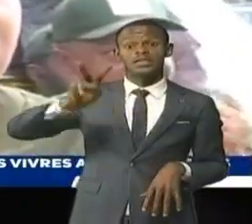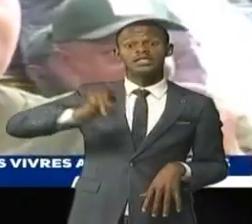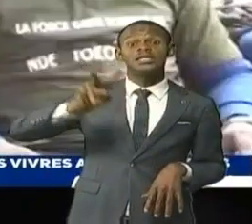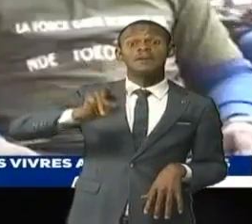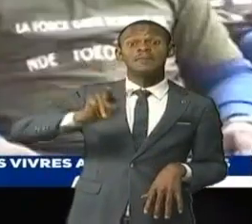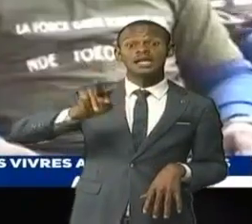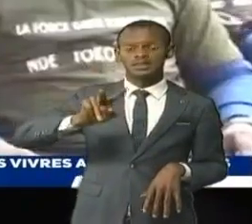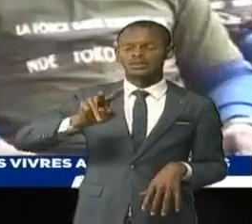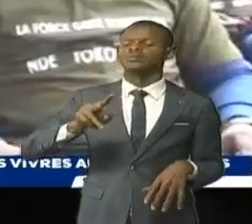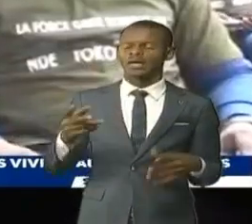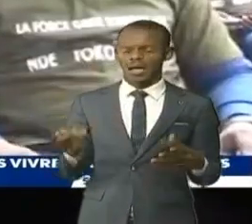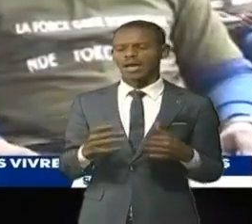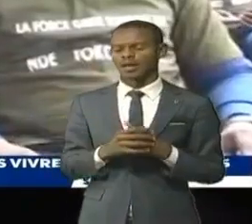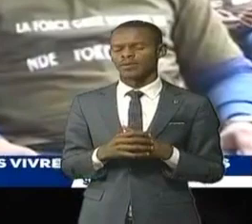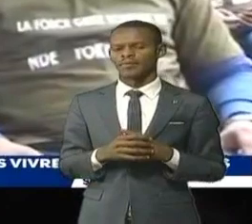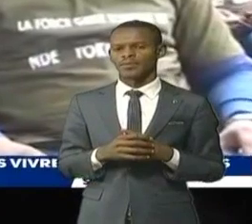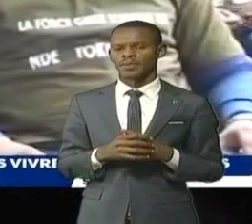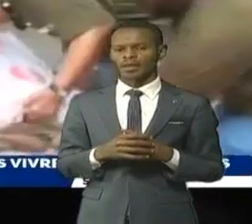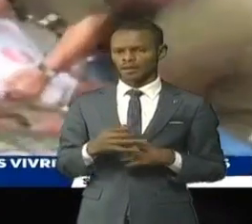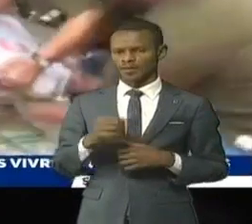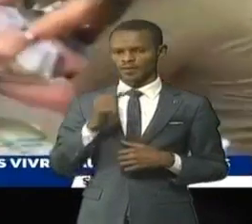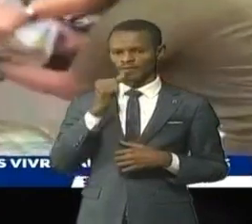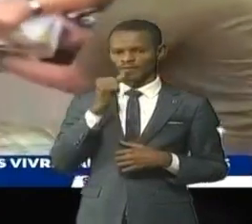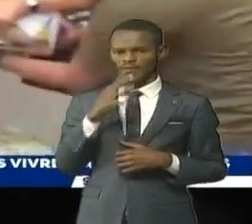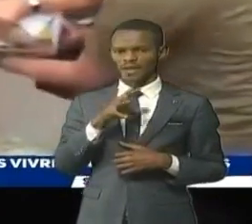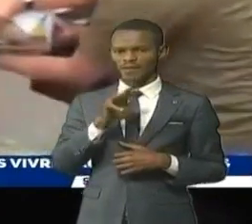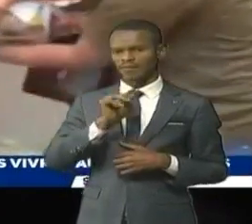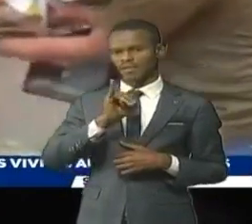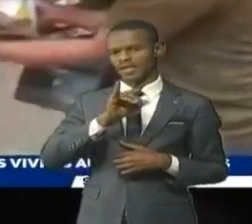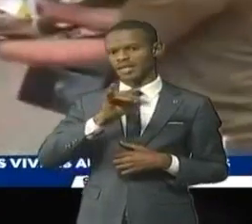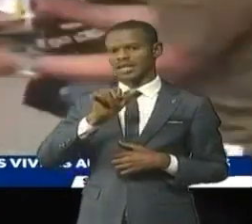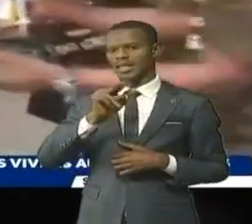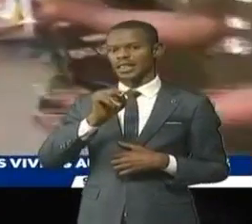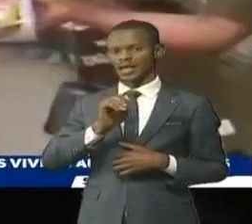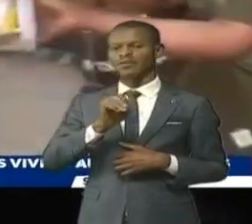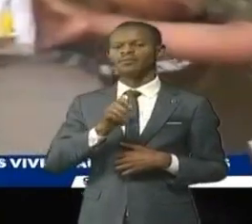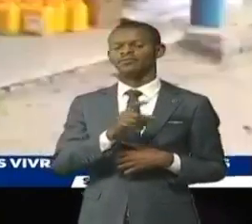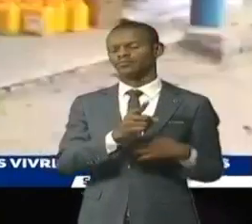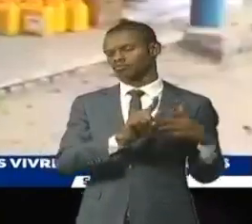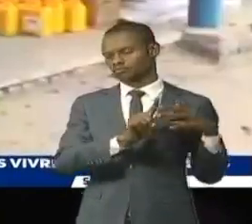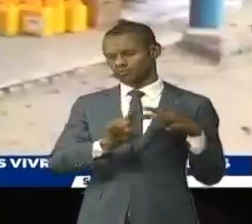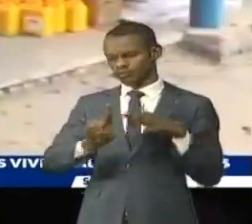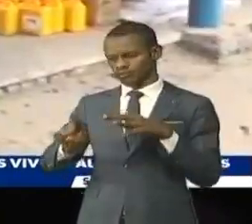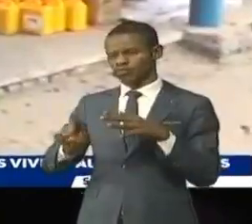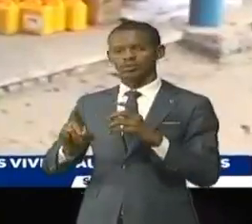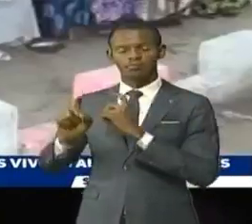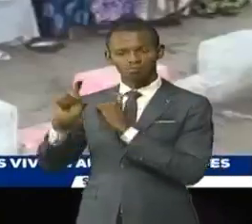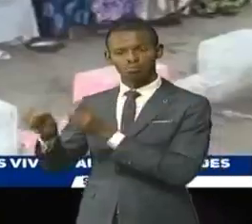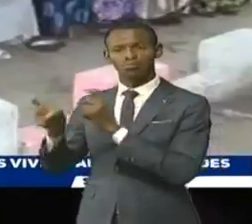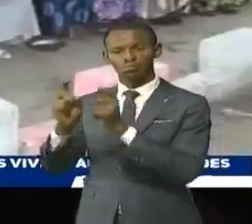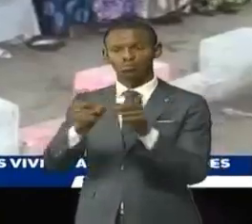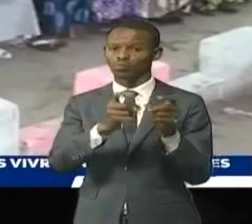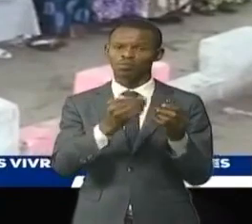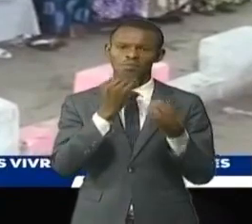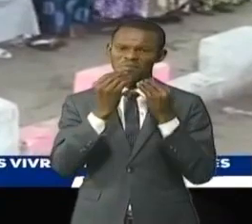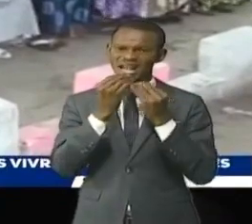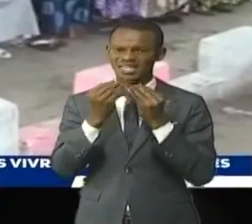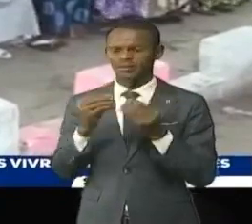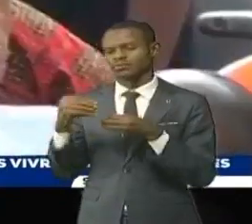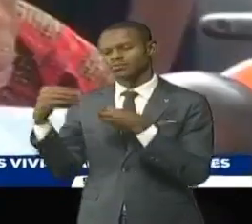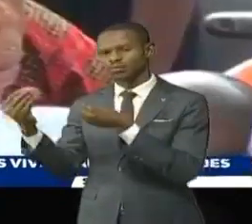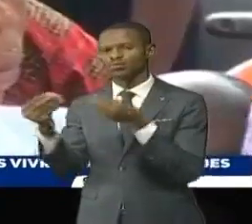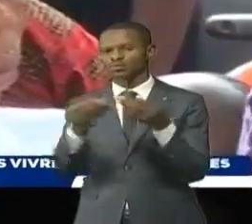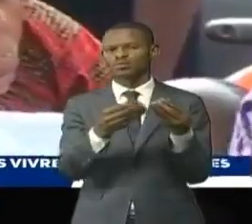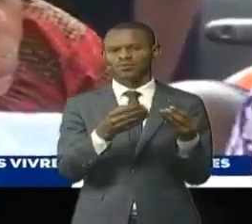Mouila-Renjouma, présidente de la structure, ont remis une importante assistance en vivres aux veuves de